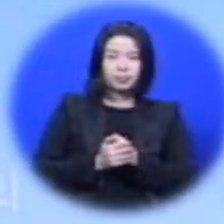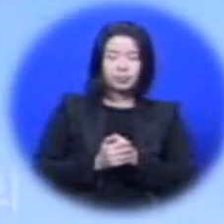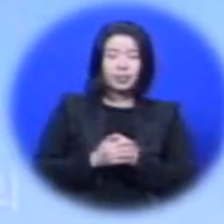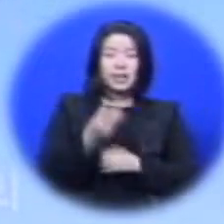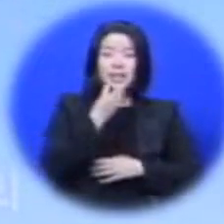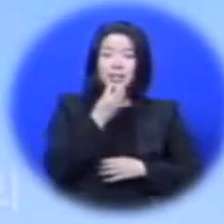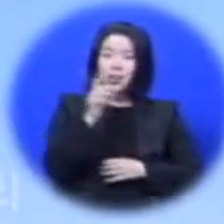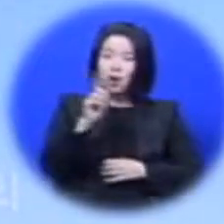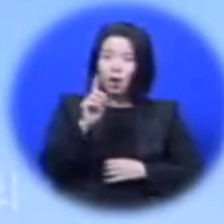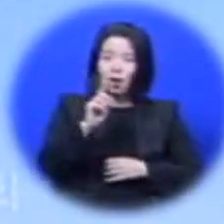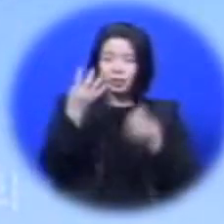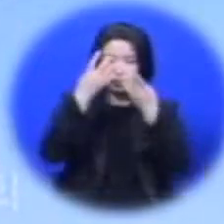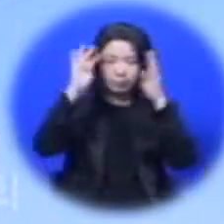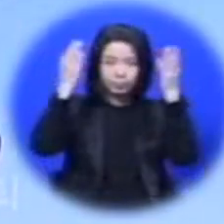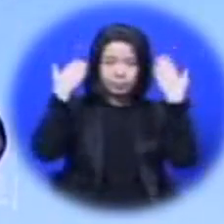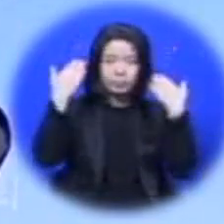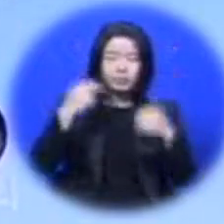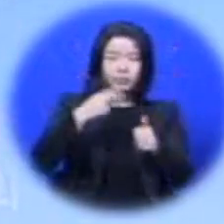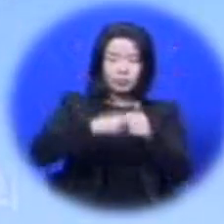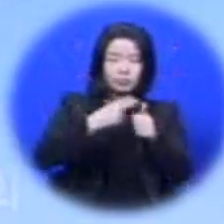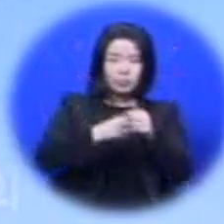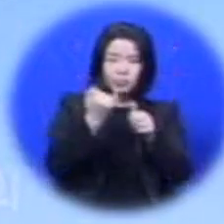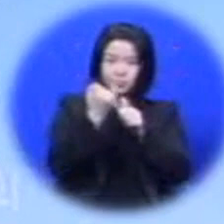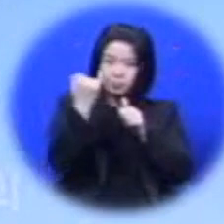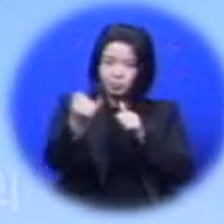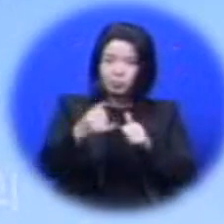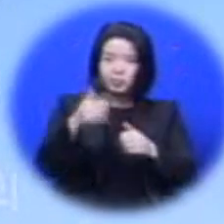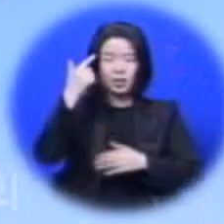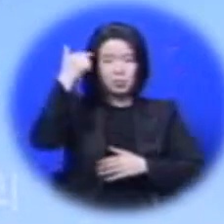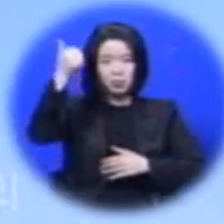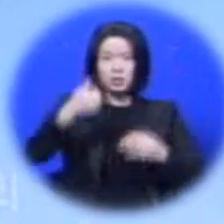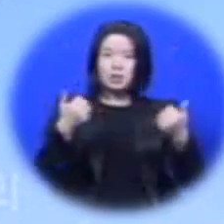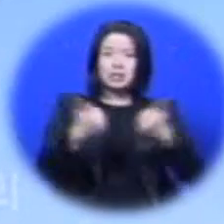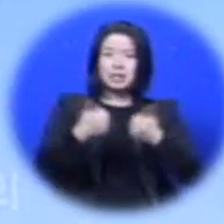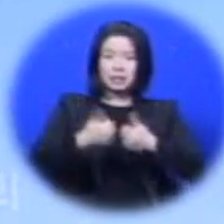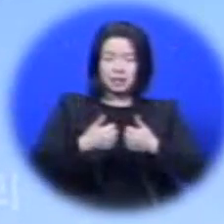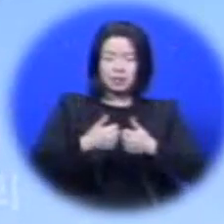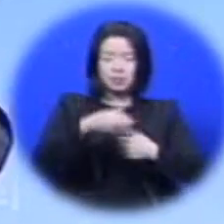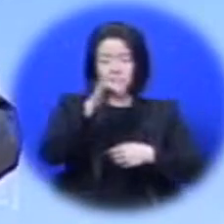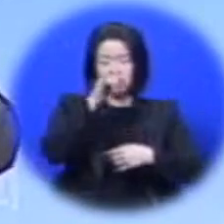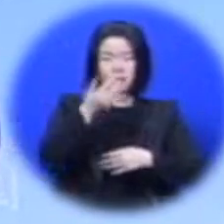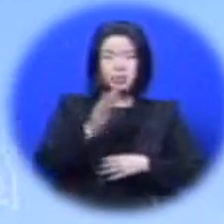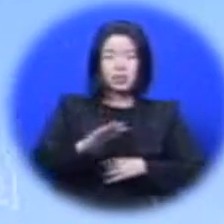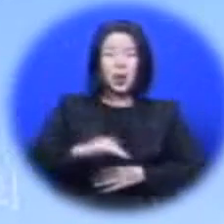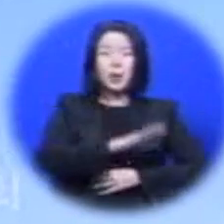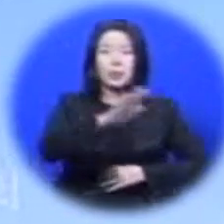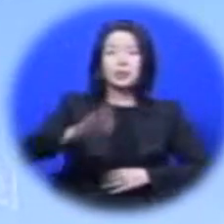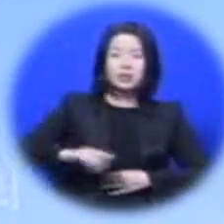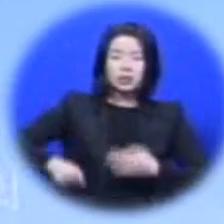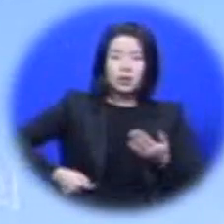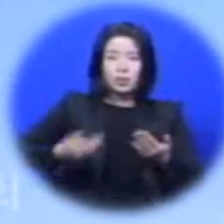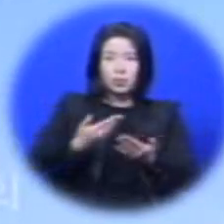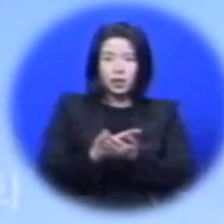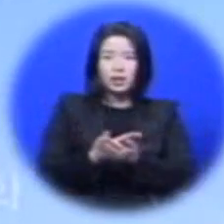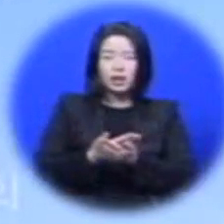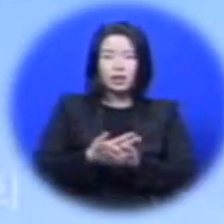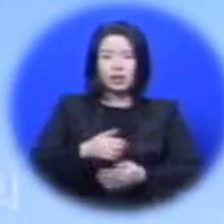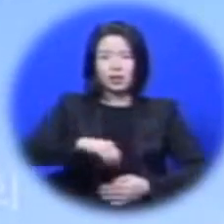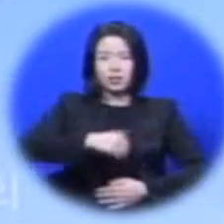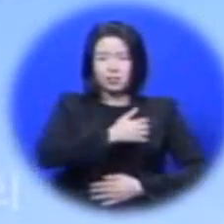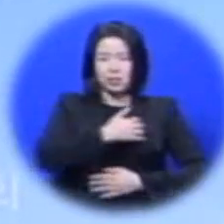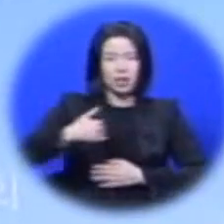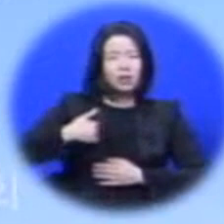서울의 어느 대학 교수 부인이 목사님하고 상담을 하셨는데 우리는 회개할 자유도 없다고